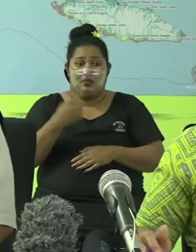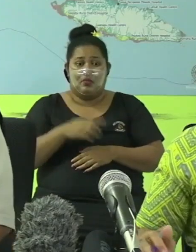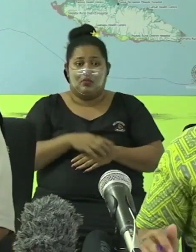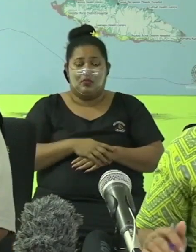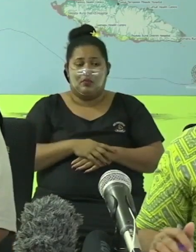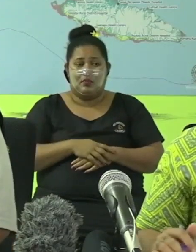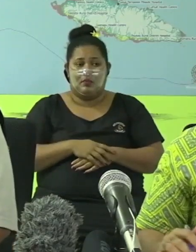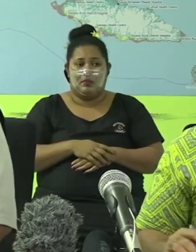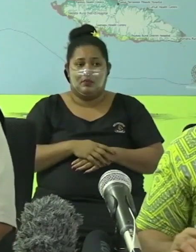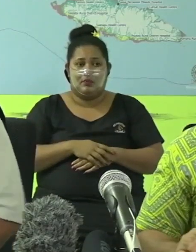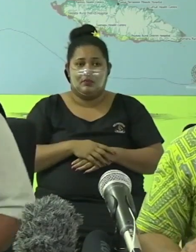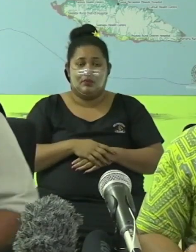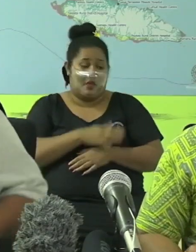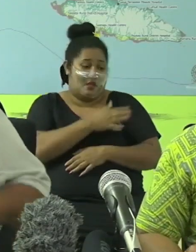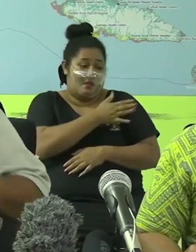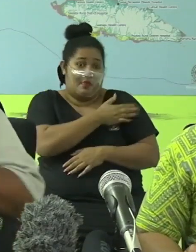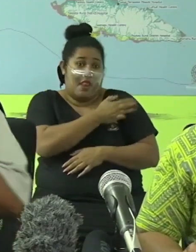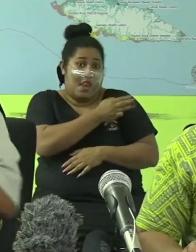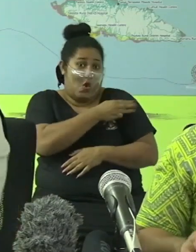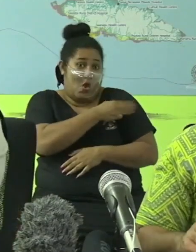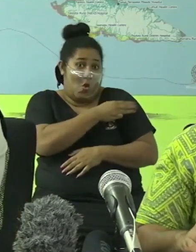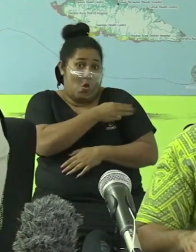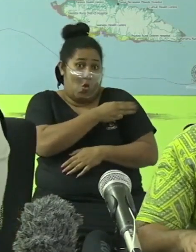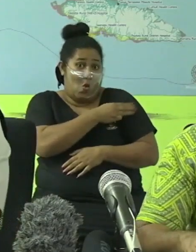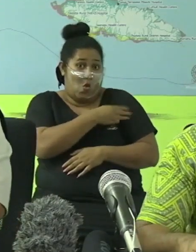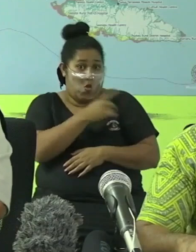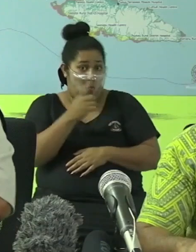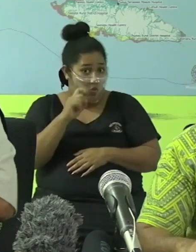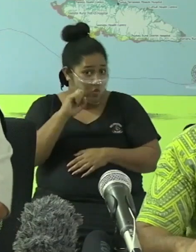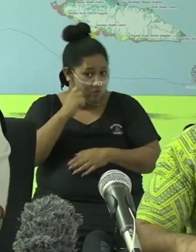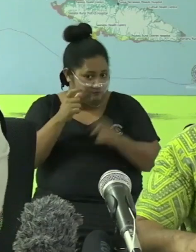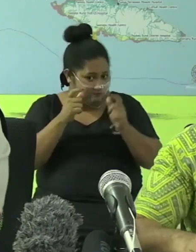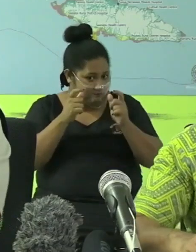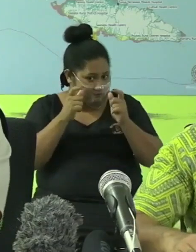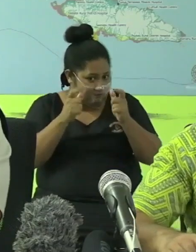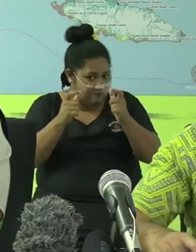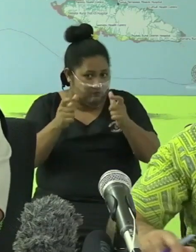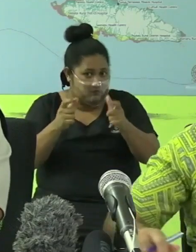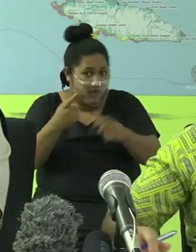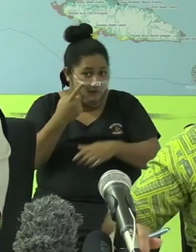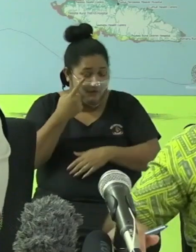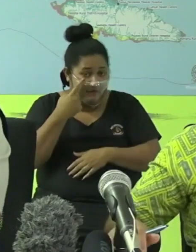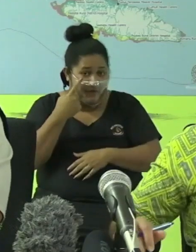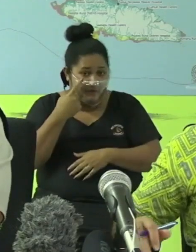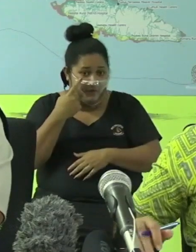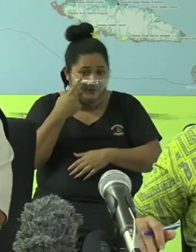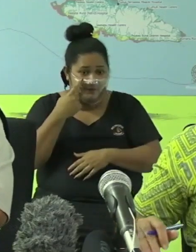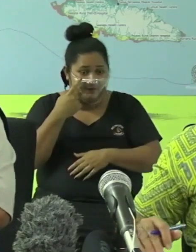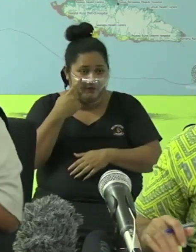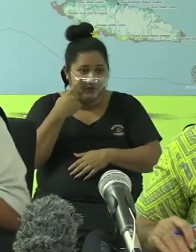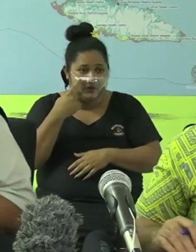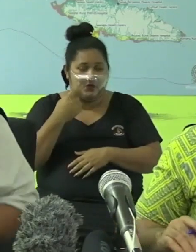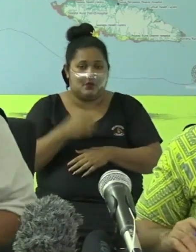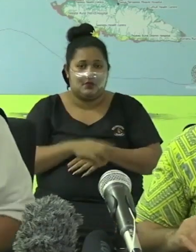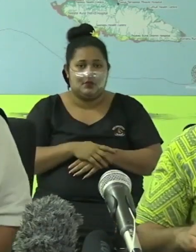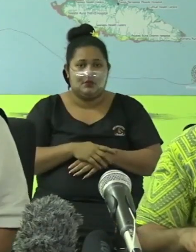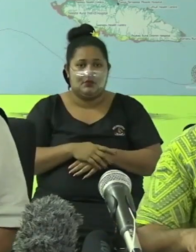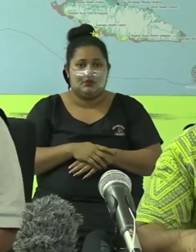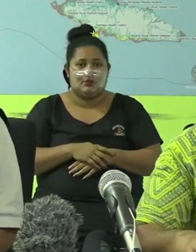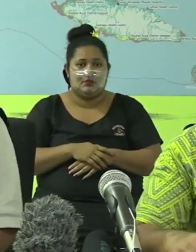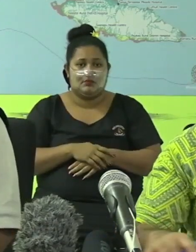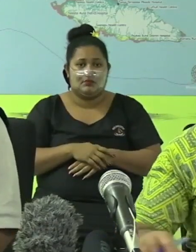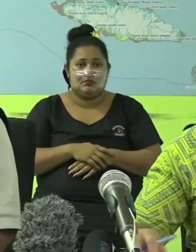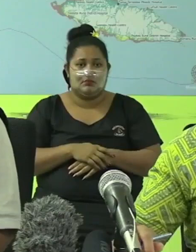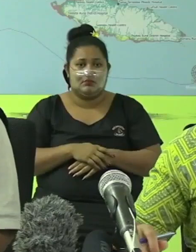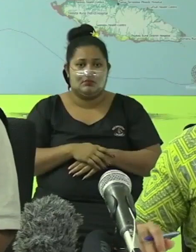feagai pea le malo ia ma le vaavaai le tulaga o le aiai ia me